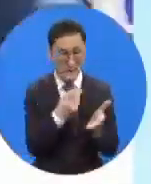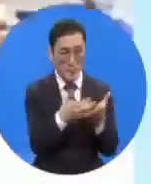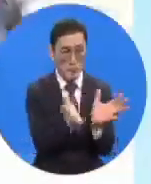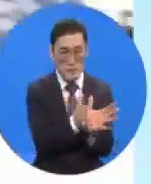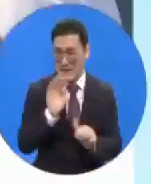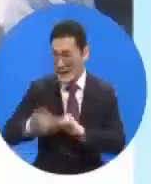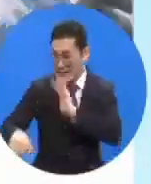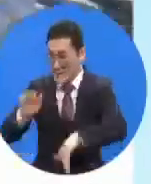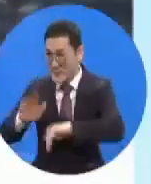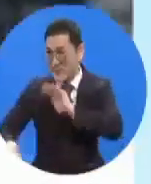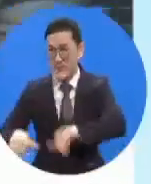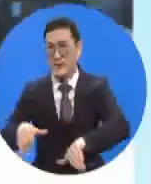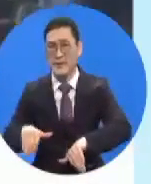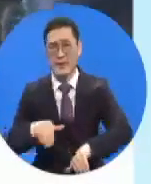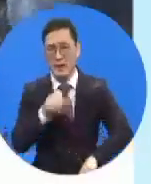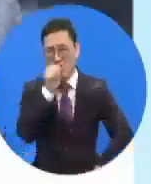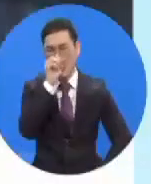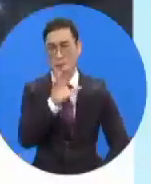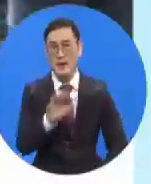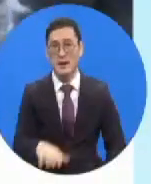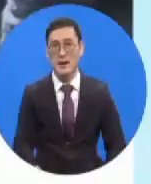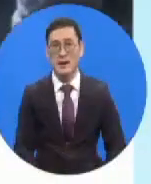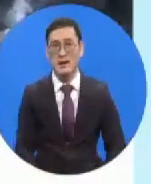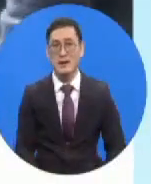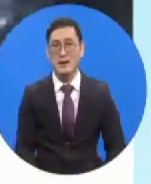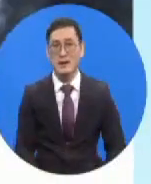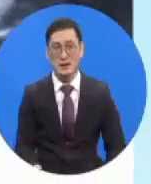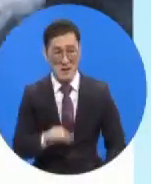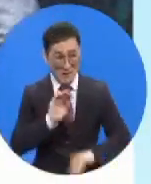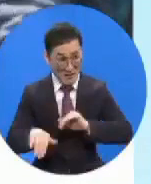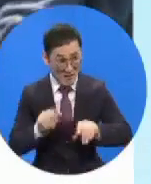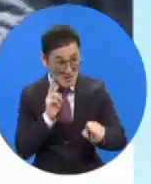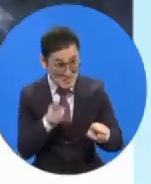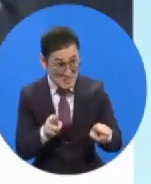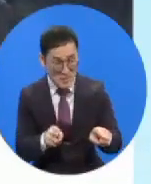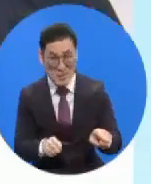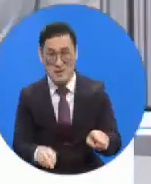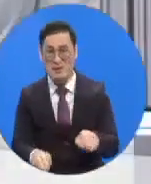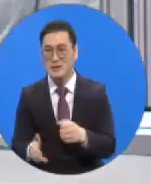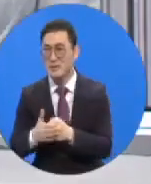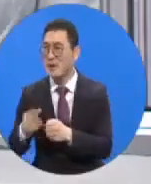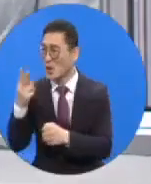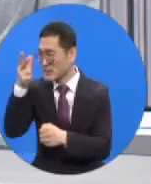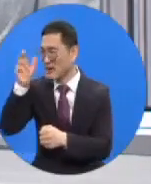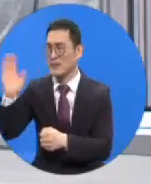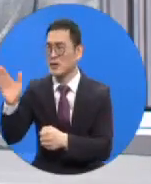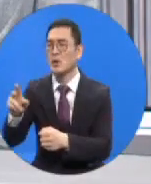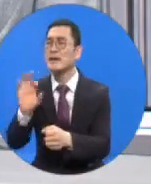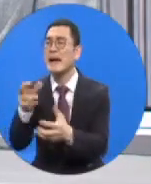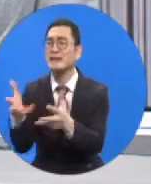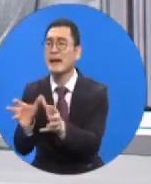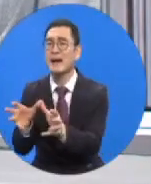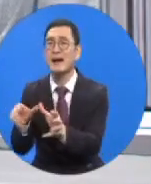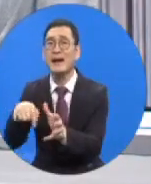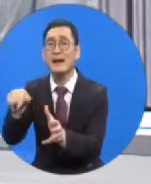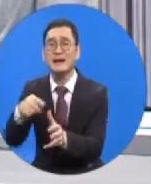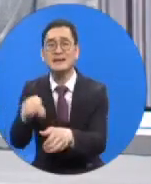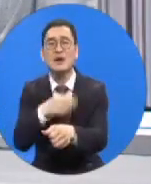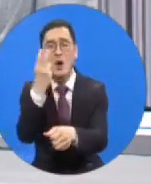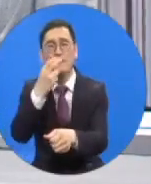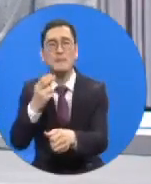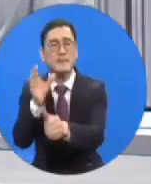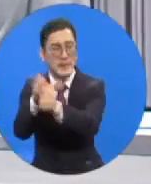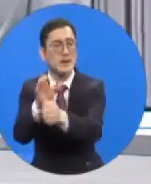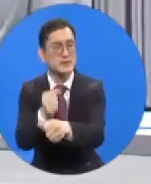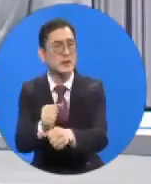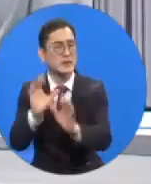낳을 수도 있다고 봅니다. 그래서 야당에서 지금 특검 얘기가 나오는 거고요. 네. 네. 김 전 회장이 이 검사 술 접대